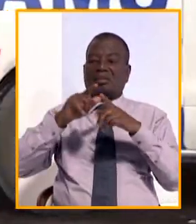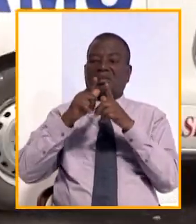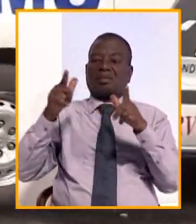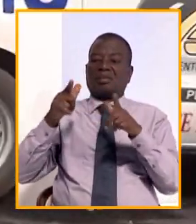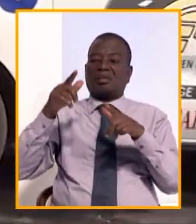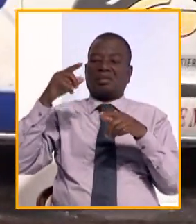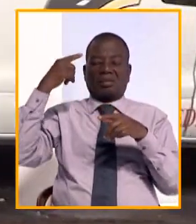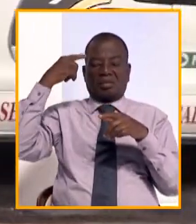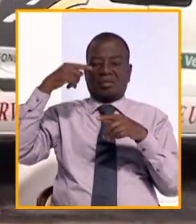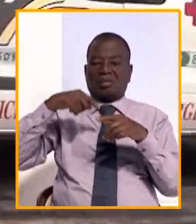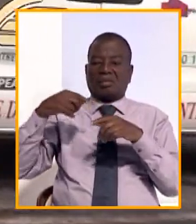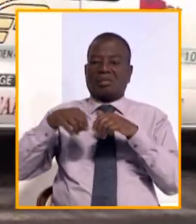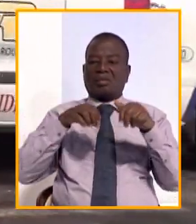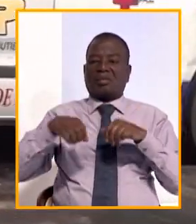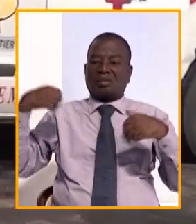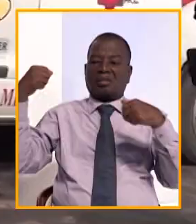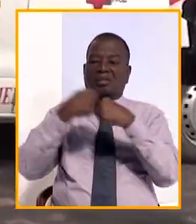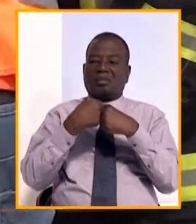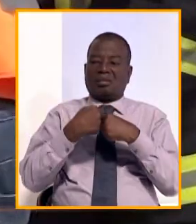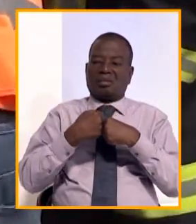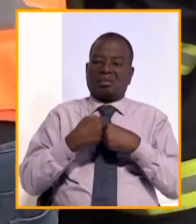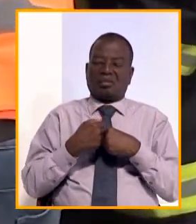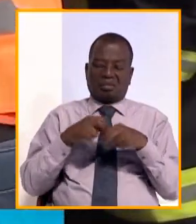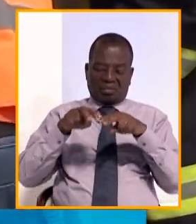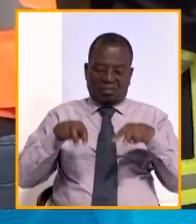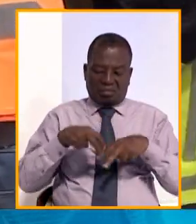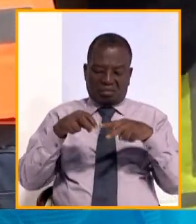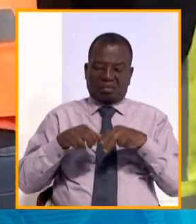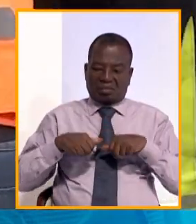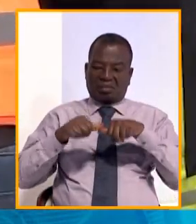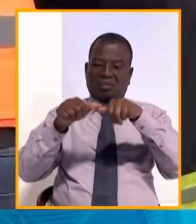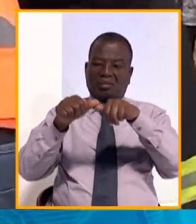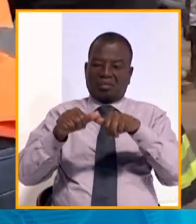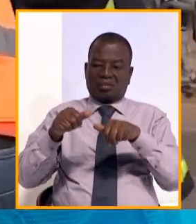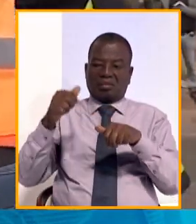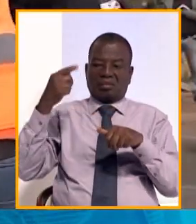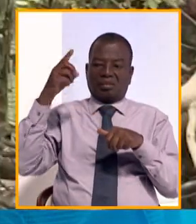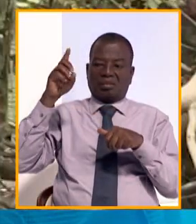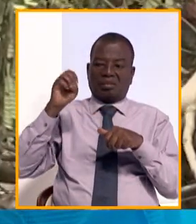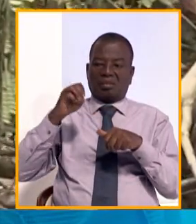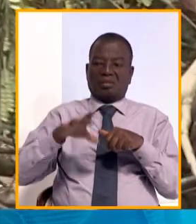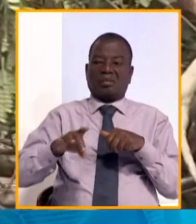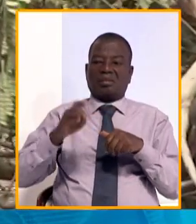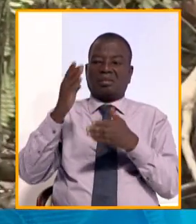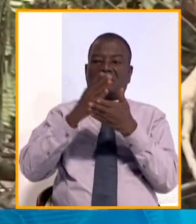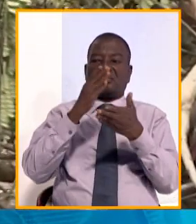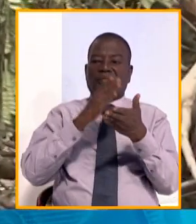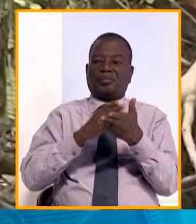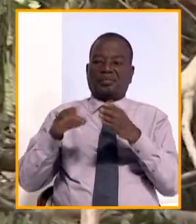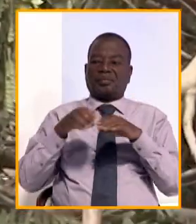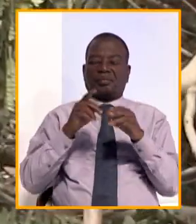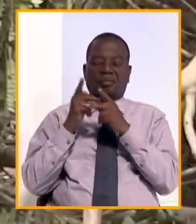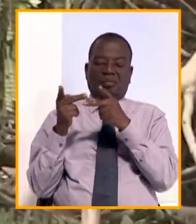graves ayant conduit à l'irréparable. Les enquêtes se poursuivent à l'effet de tirer les leçons et faire